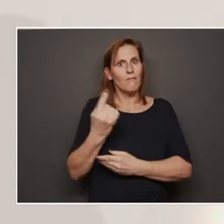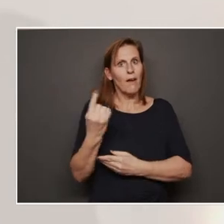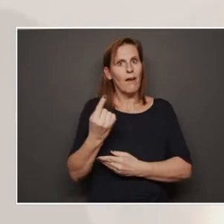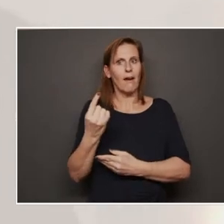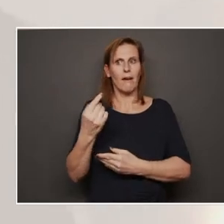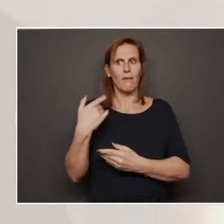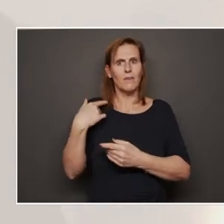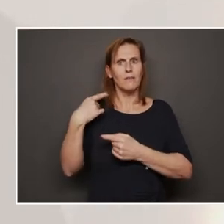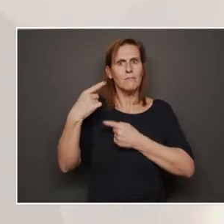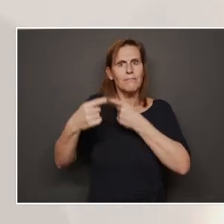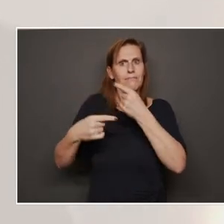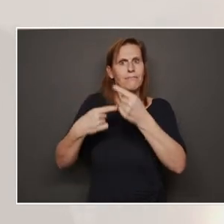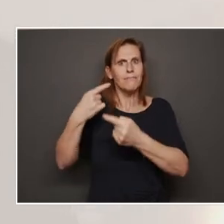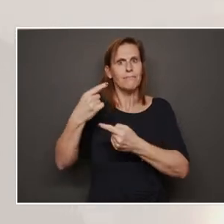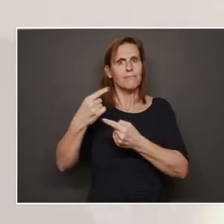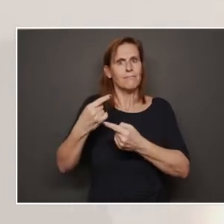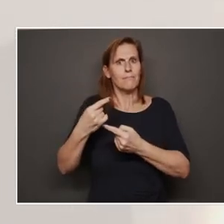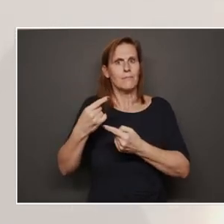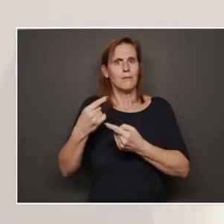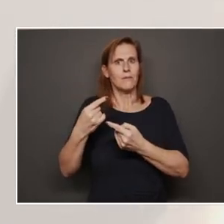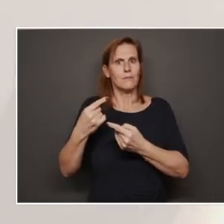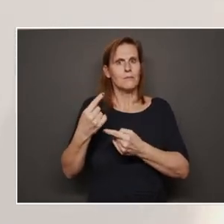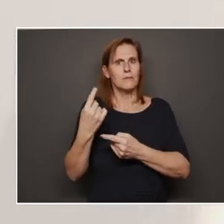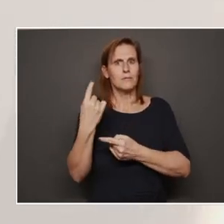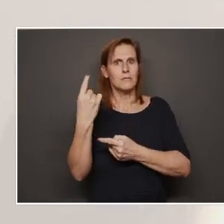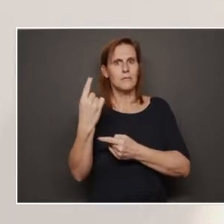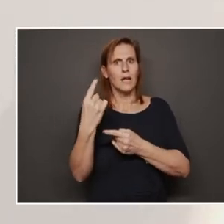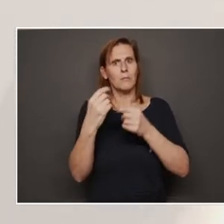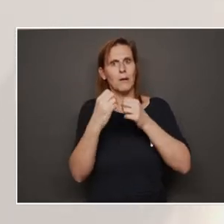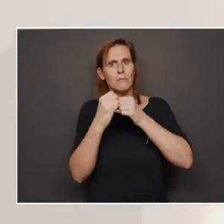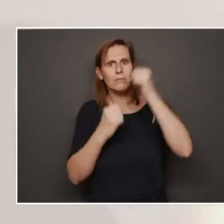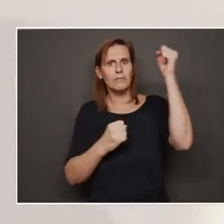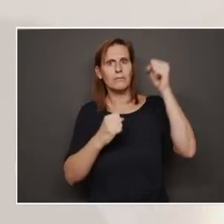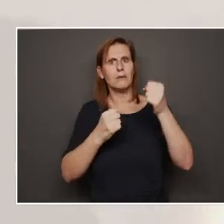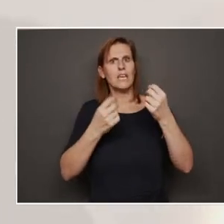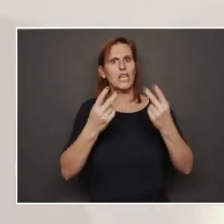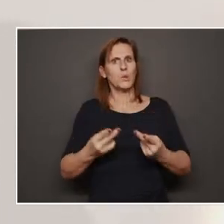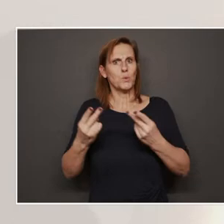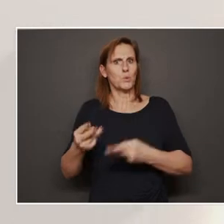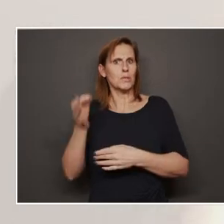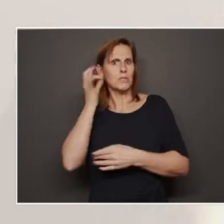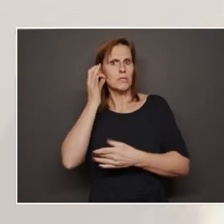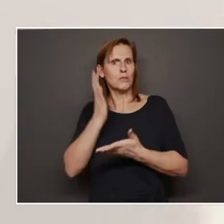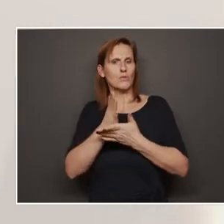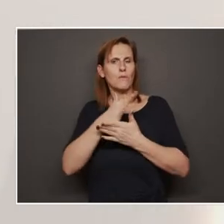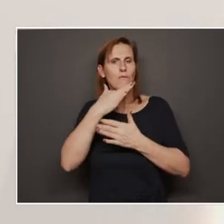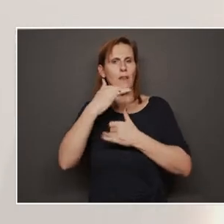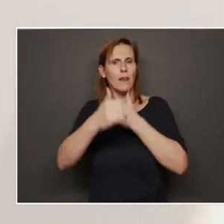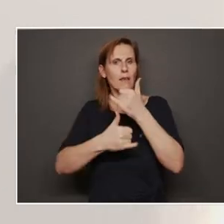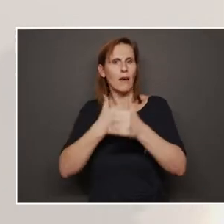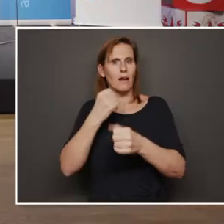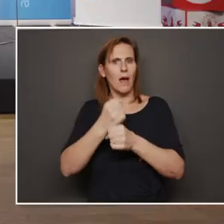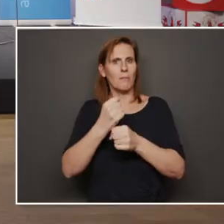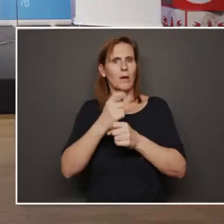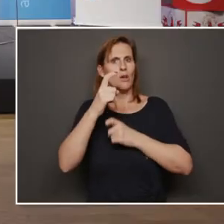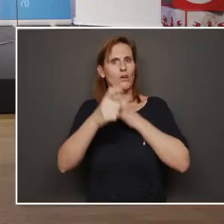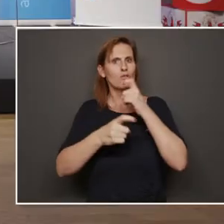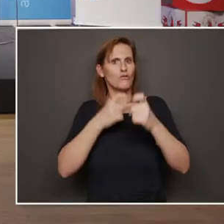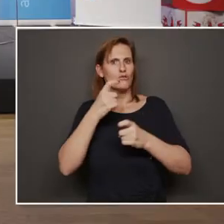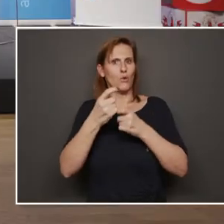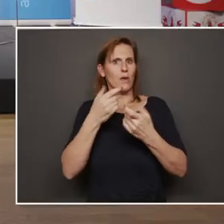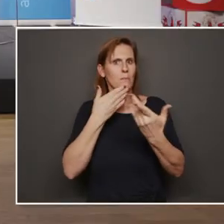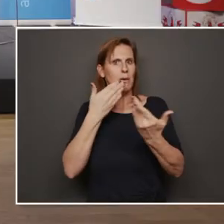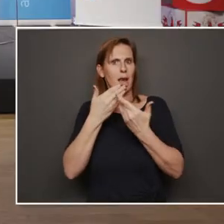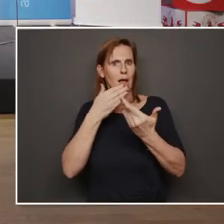beeindruckenden Werdegang. Frau Moroder ist promovierte Juristin und arbeitet seit vielen Jahren in einer Steuerberatungskanzlei